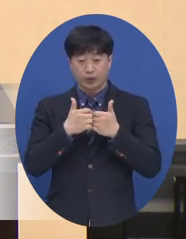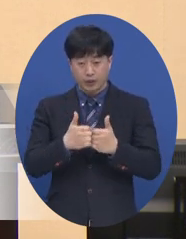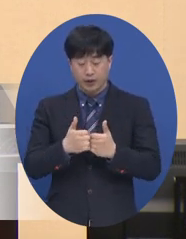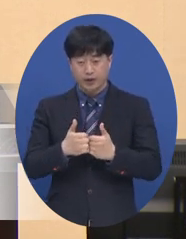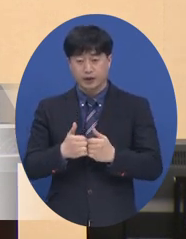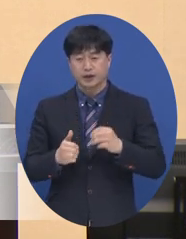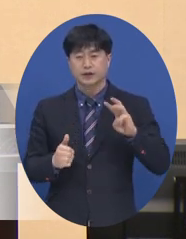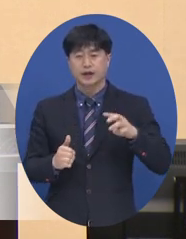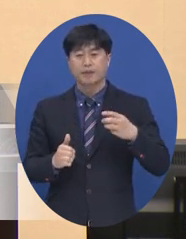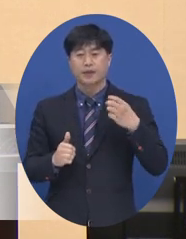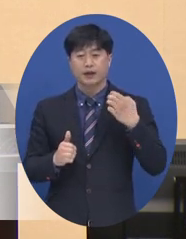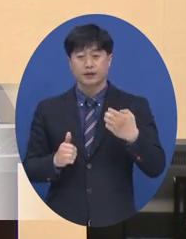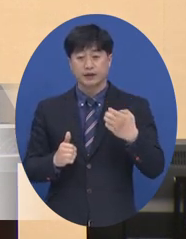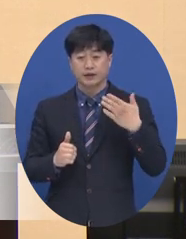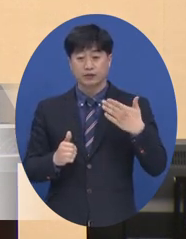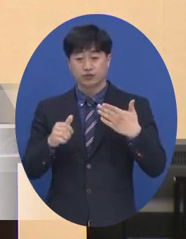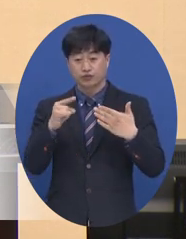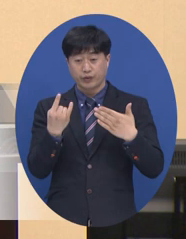오늘 경기도의회는